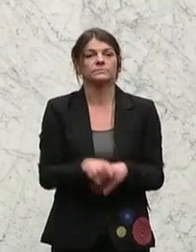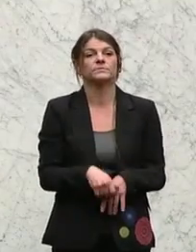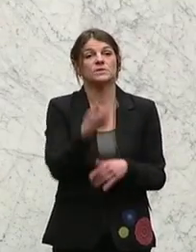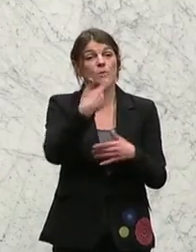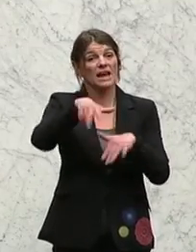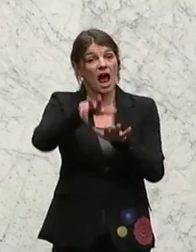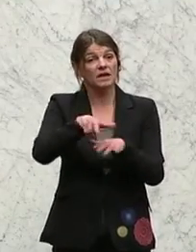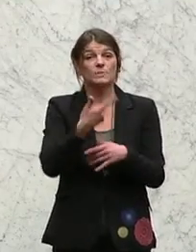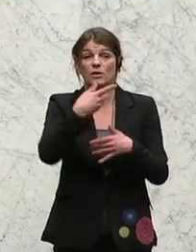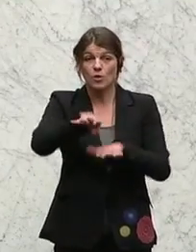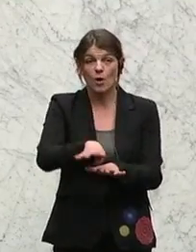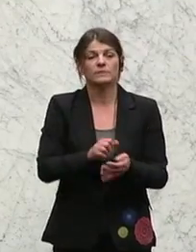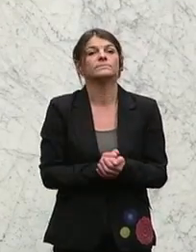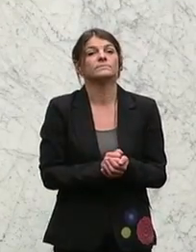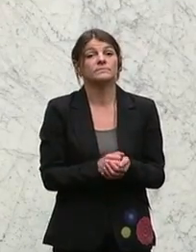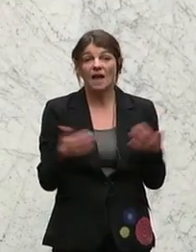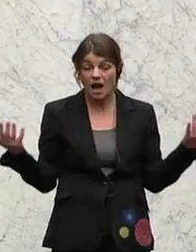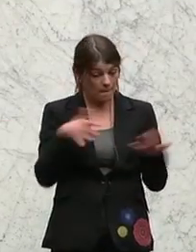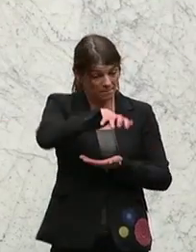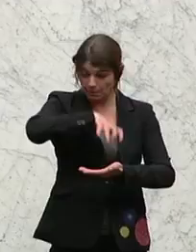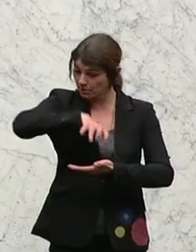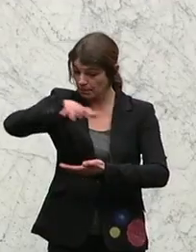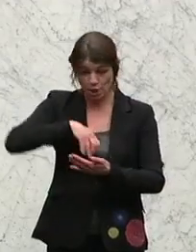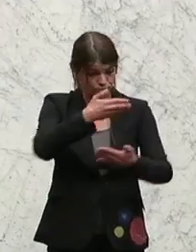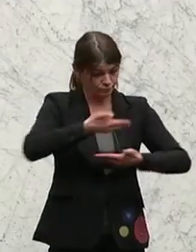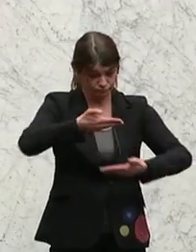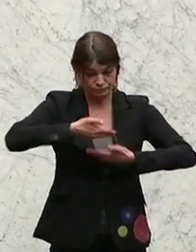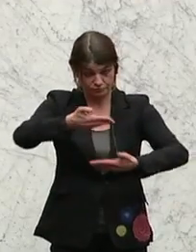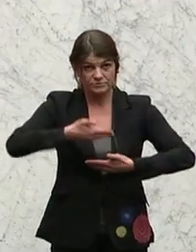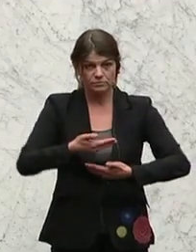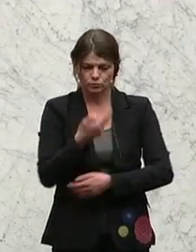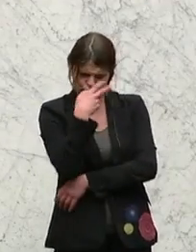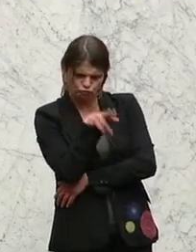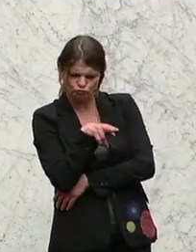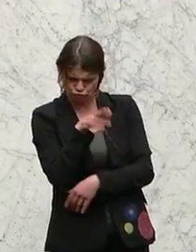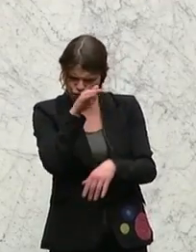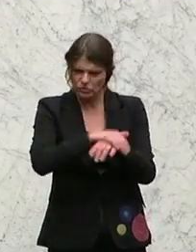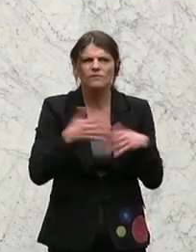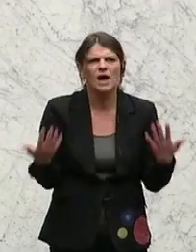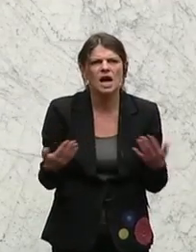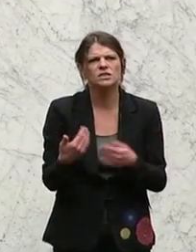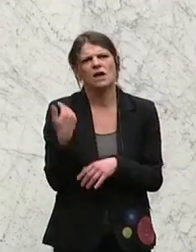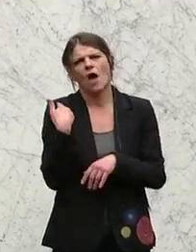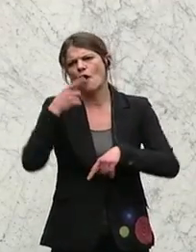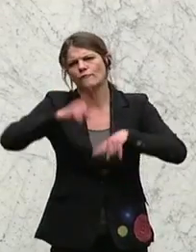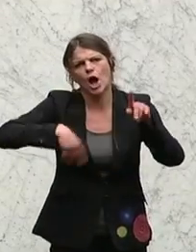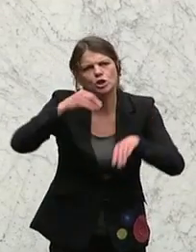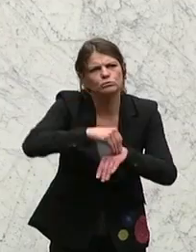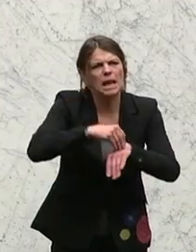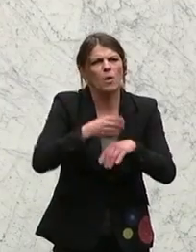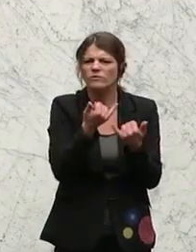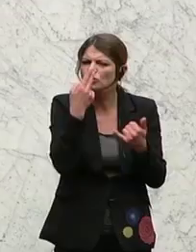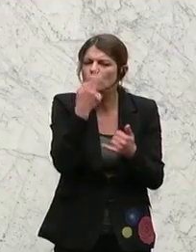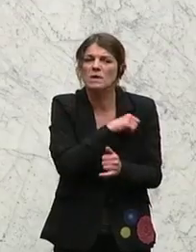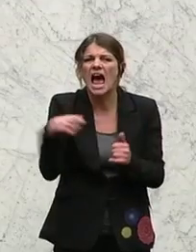2007, 2008, 2009. Was wurde festgestellt? Es wurde festgestellt, es hat Falschmeldungen bezüglich der Eigenmittel